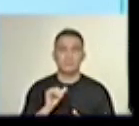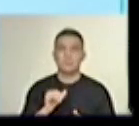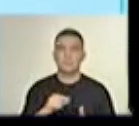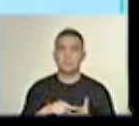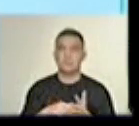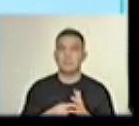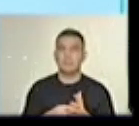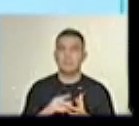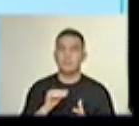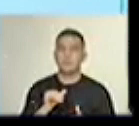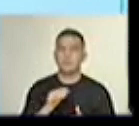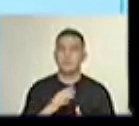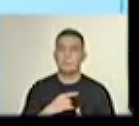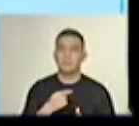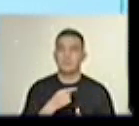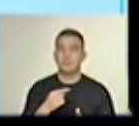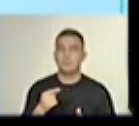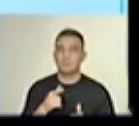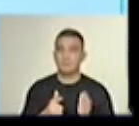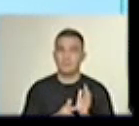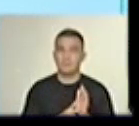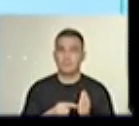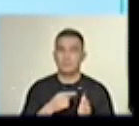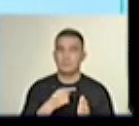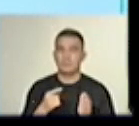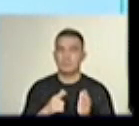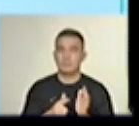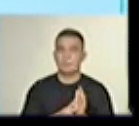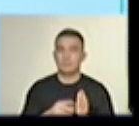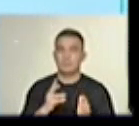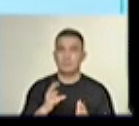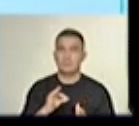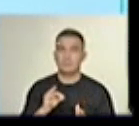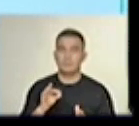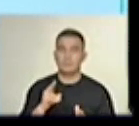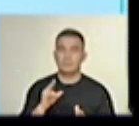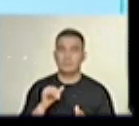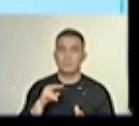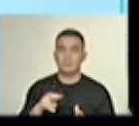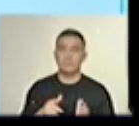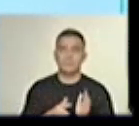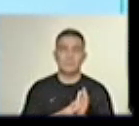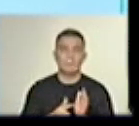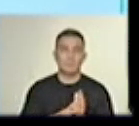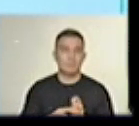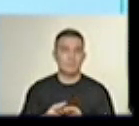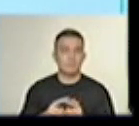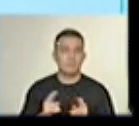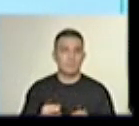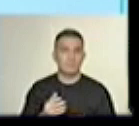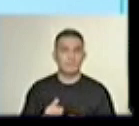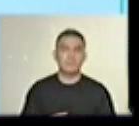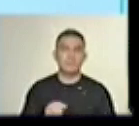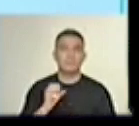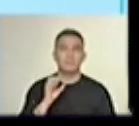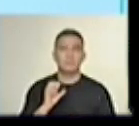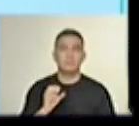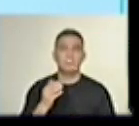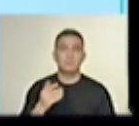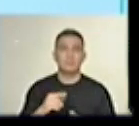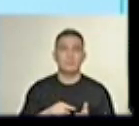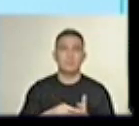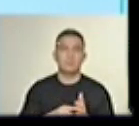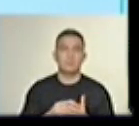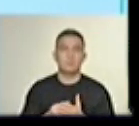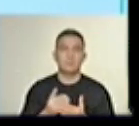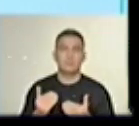nuqtaning koordinatasi -7. Demak, -7 ning moduli 7 ga teng. Qani C nuqtagacha bo'lgan